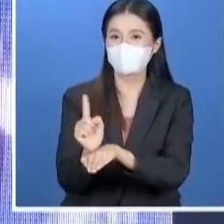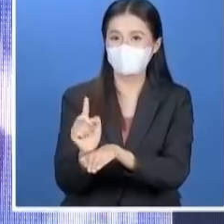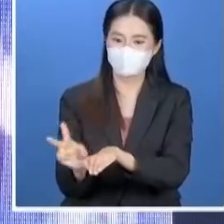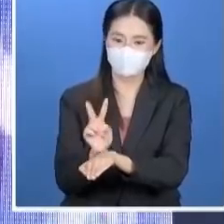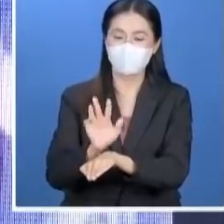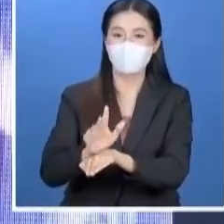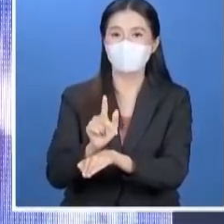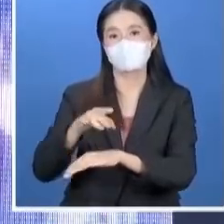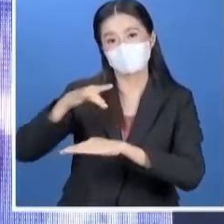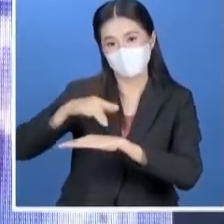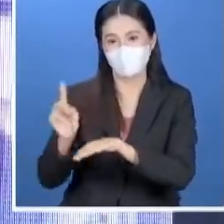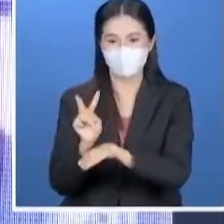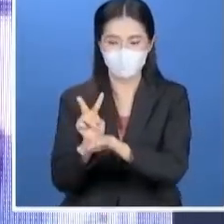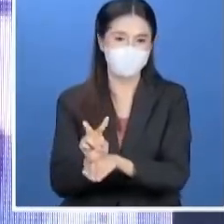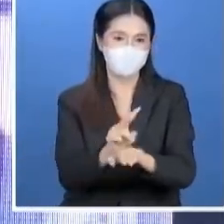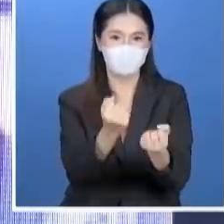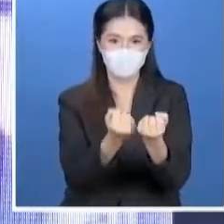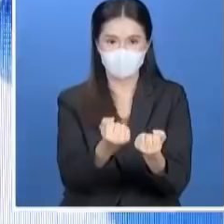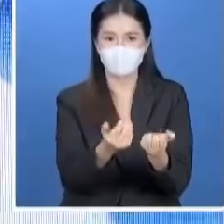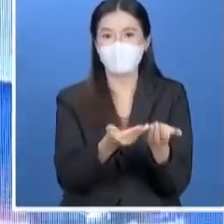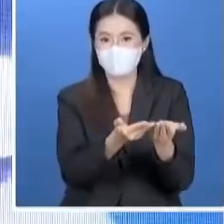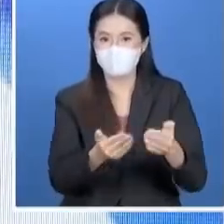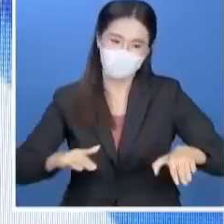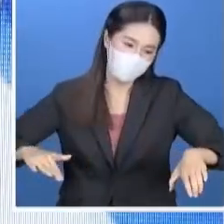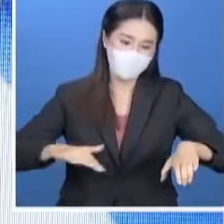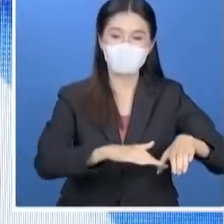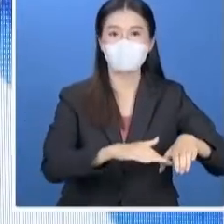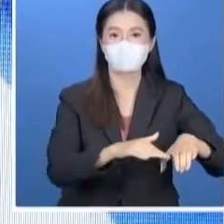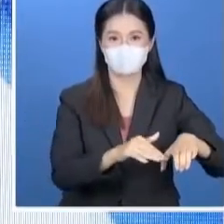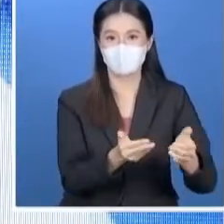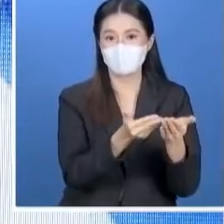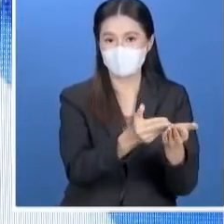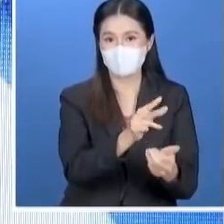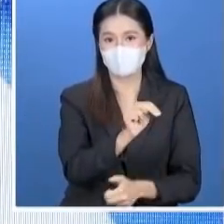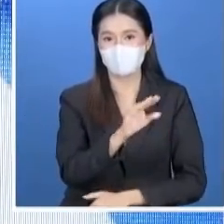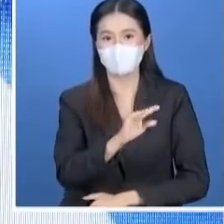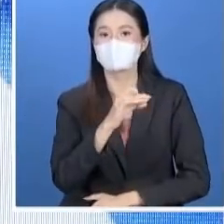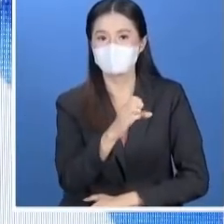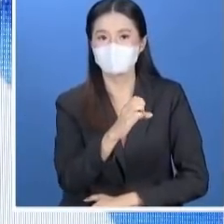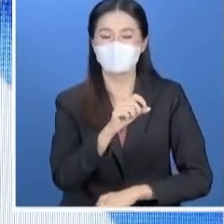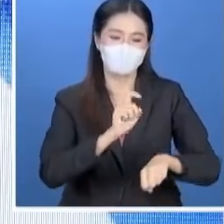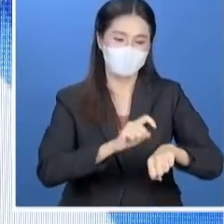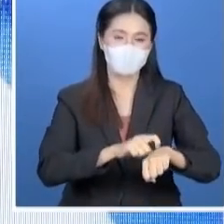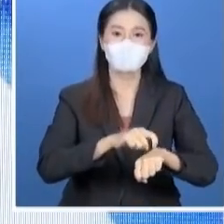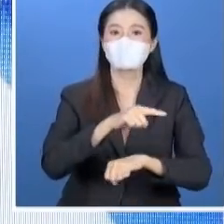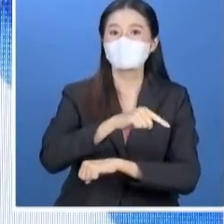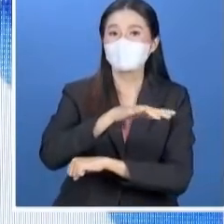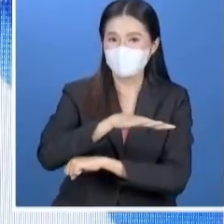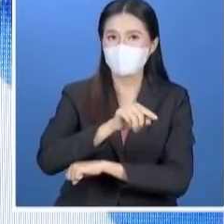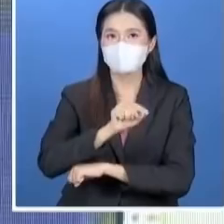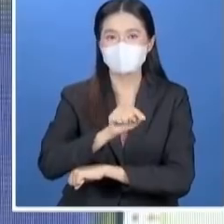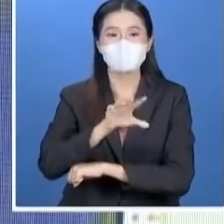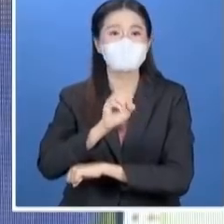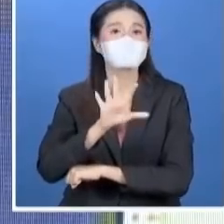ช้รถของคุณแตงโมขับไปที่อู่เรือแต่พามาที่อู่เรือ NBC เวลา 15:55 นาย